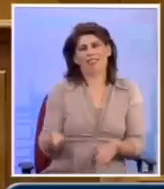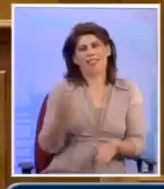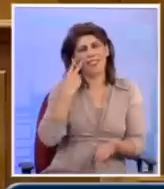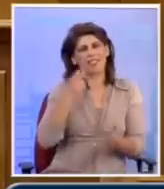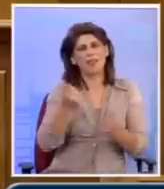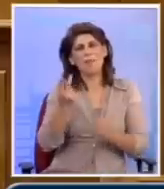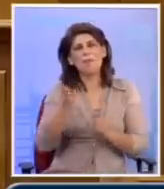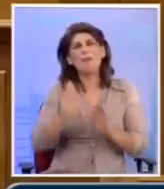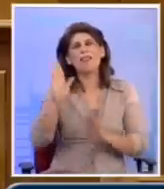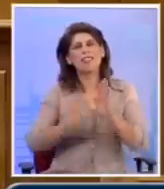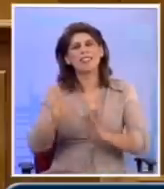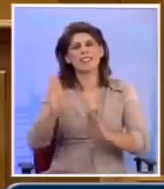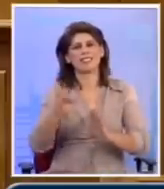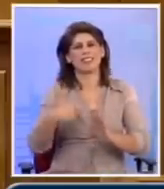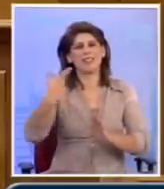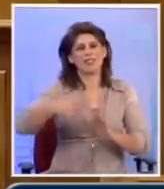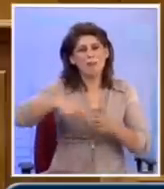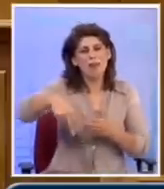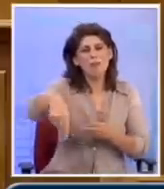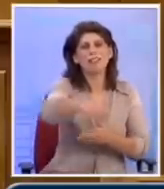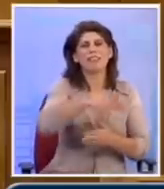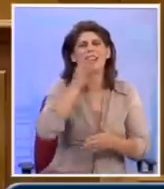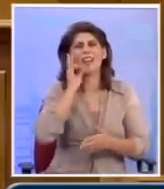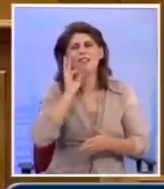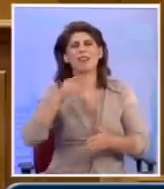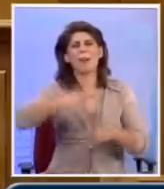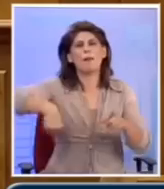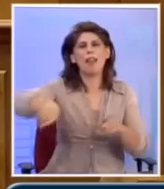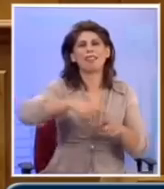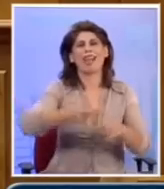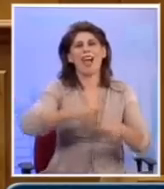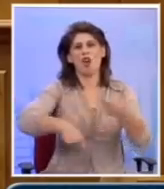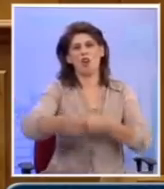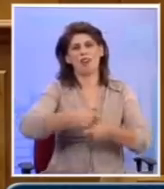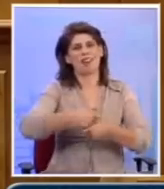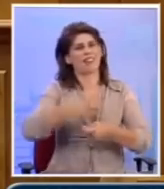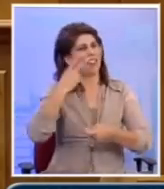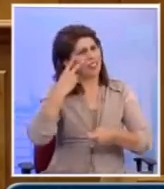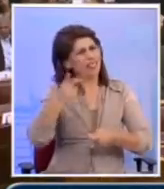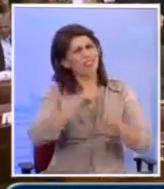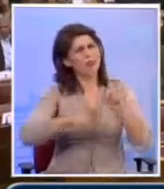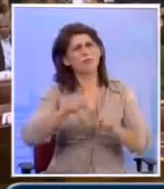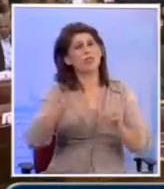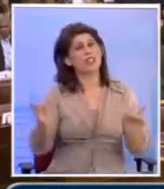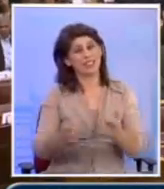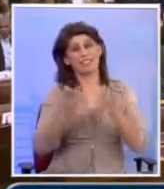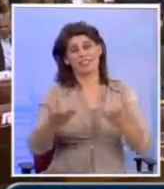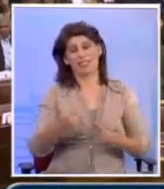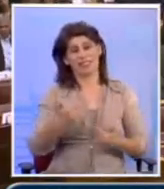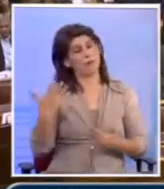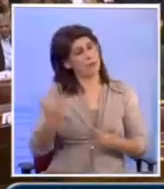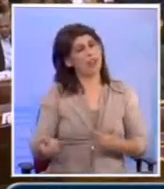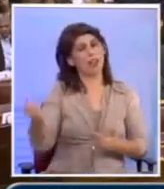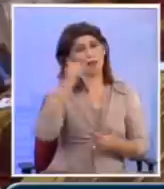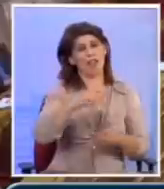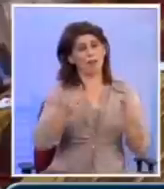τις δημοσκοπήσεις. Βγείτε και περπατήστε στα καφενεία, στις πλατείες, στην αγορά. Θα δείτε ποιος θα έχει την τύχη που είχαν κάποιοι